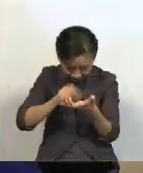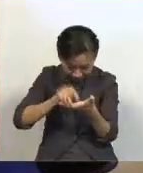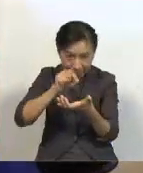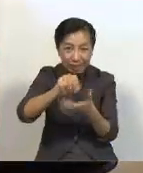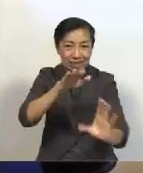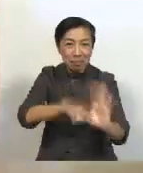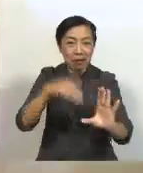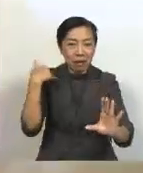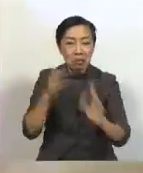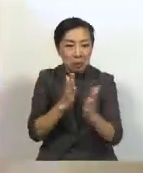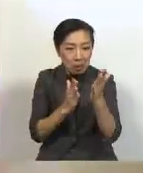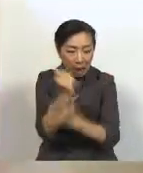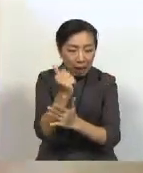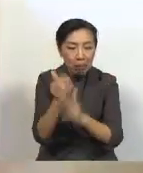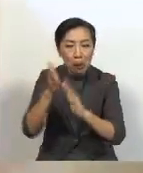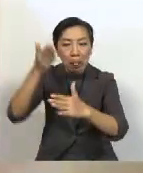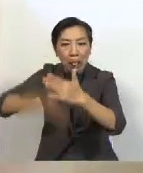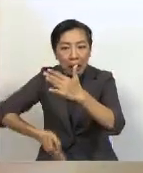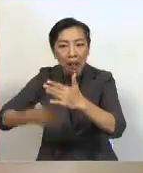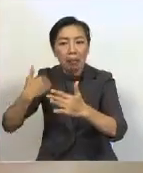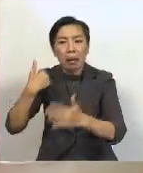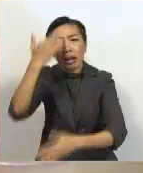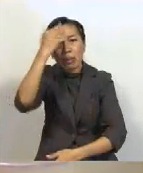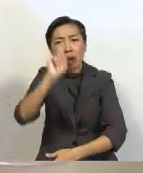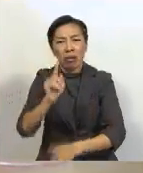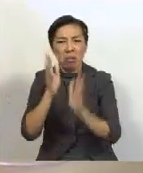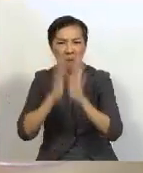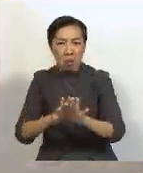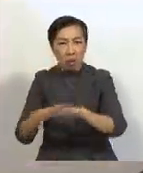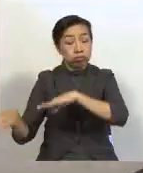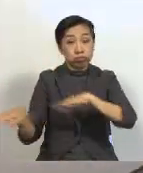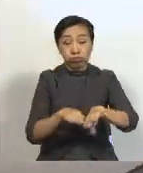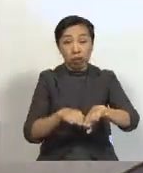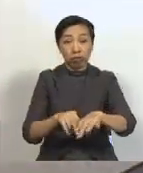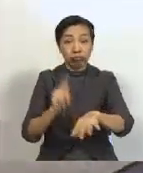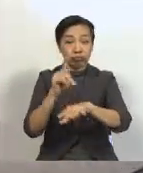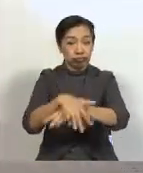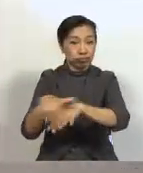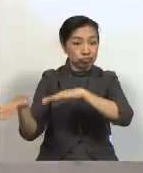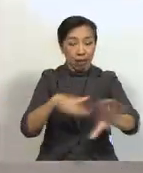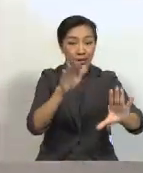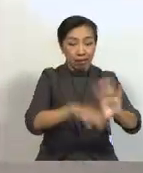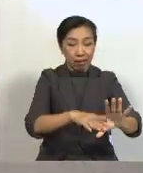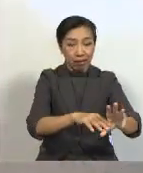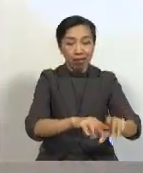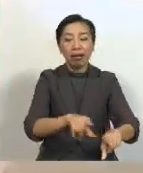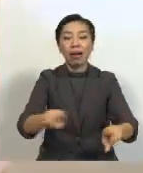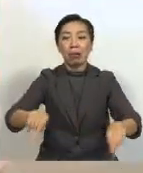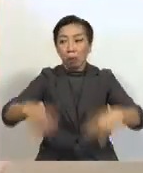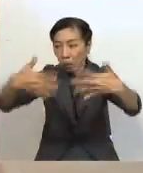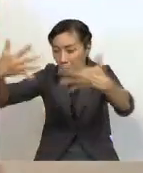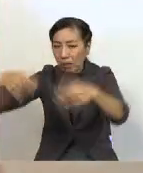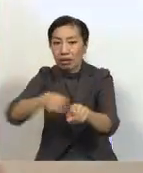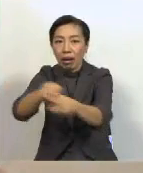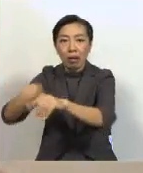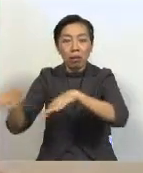ไซต์นะบางคนก็สำเร็จบางคนก็ไม่สำเร็จเนื่องจากว่ามีผู้ลงทะเบียนเนี่ยเป็นจำนวนมากเหลือเกินแล้วก็มียอดเต็มจำนวน 500,000 คนแล้วด้วย